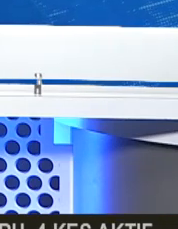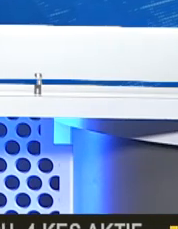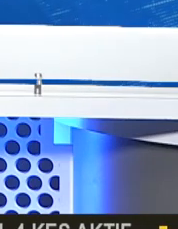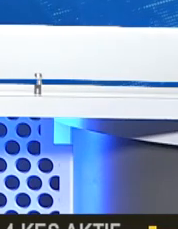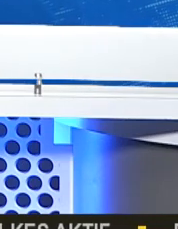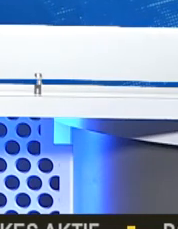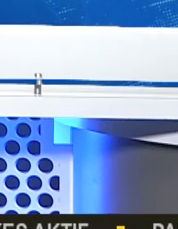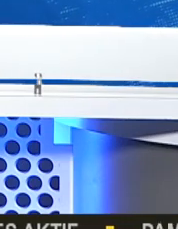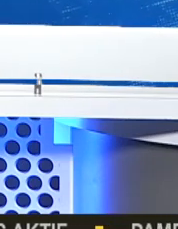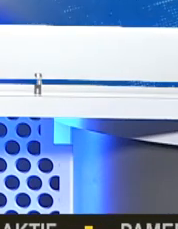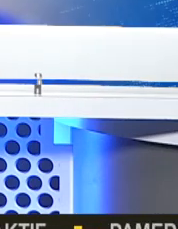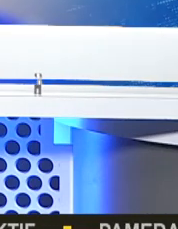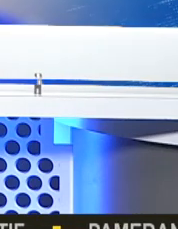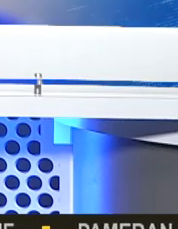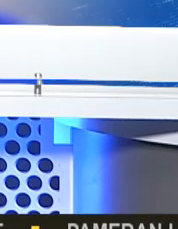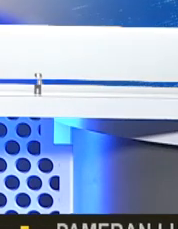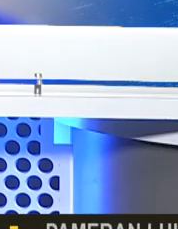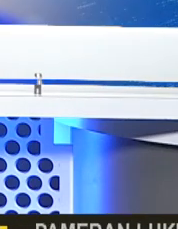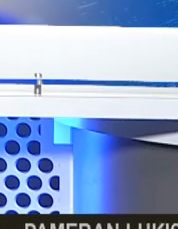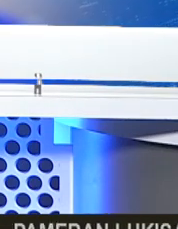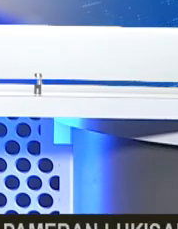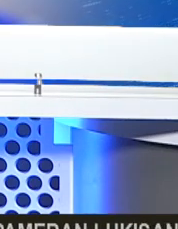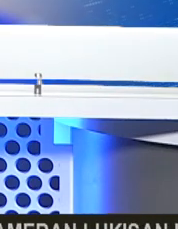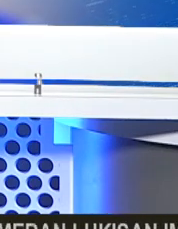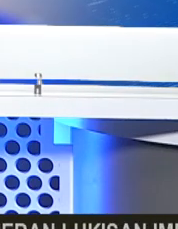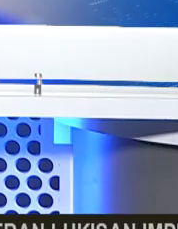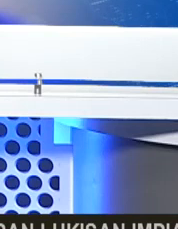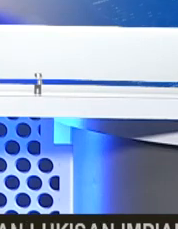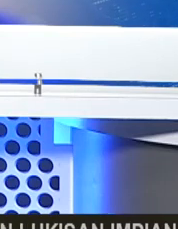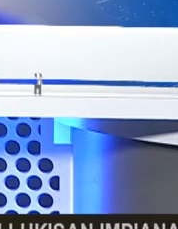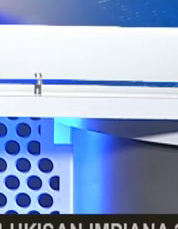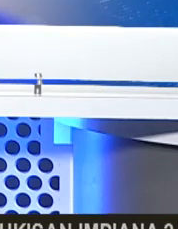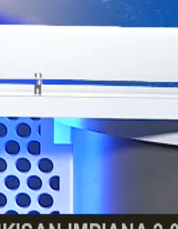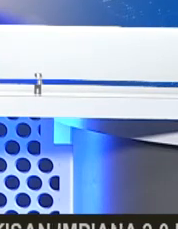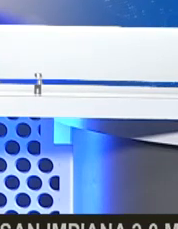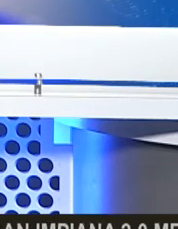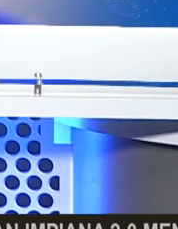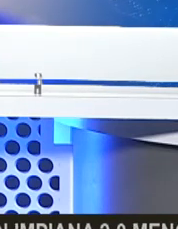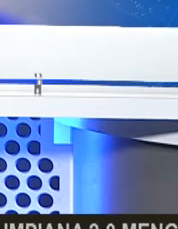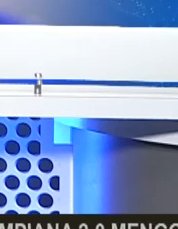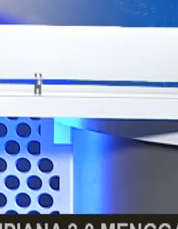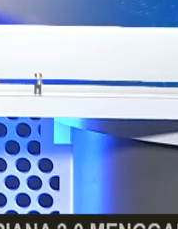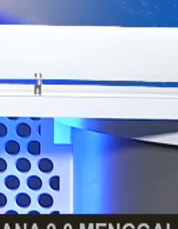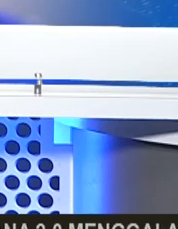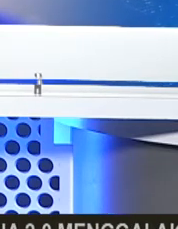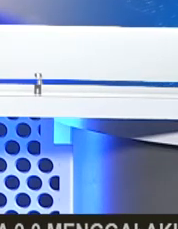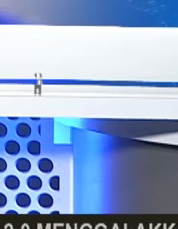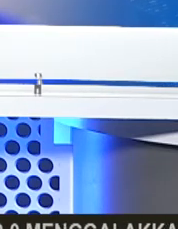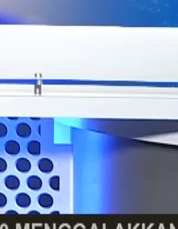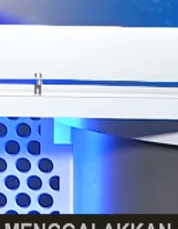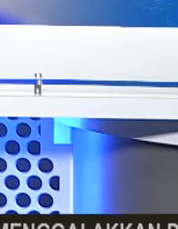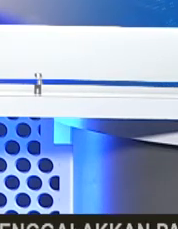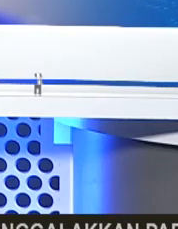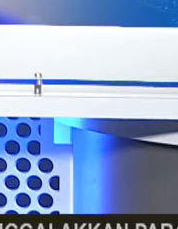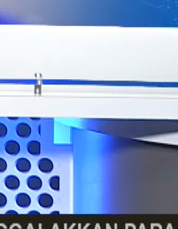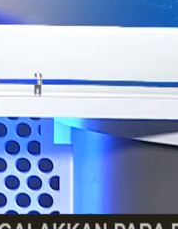Hai kursus kejuruan pihan lesensi mtke aksi yang diadakan Sejak satu Febri lalu berakhir pagi tadi dengan